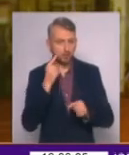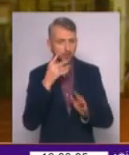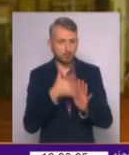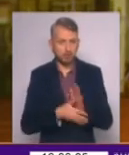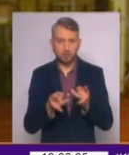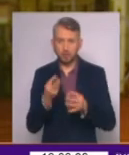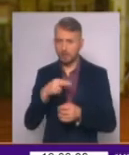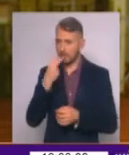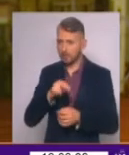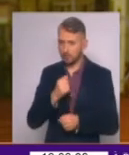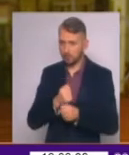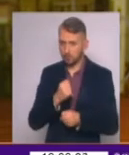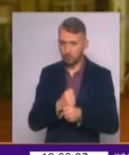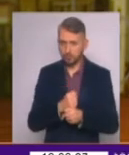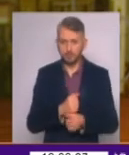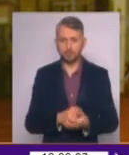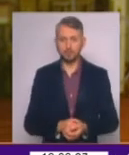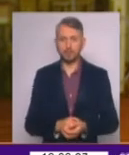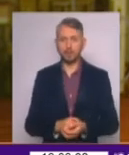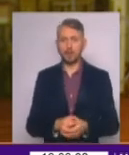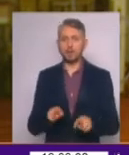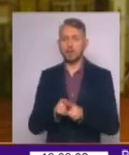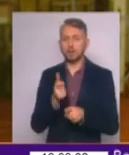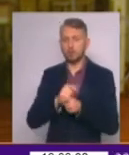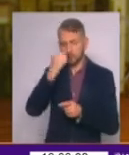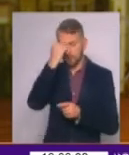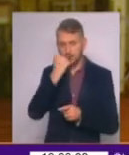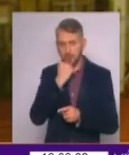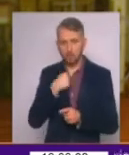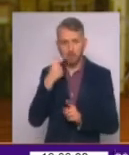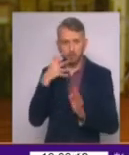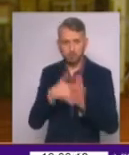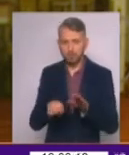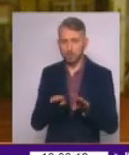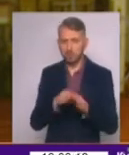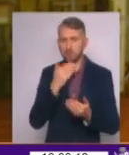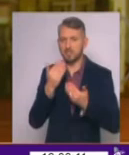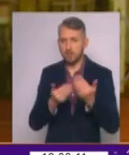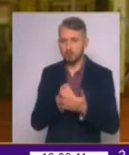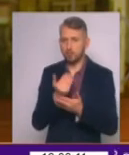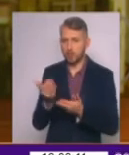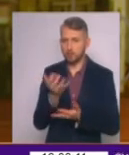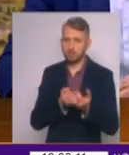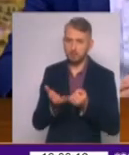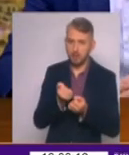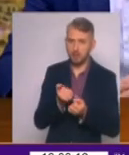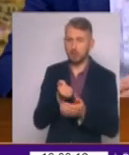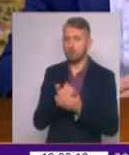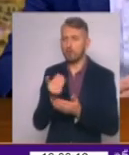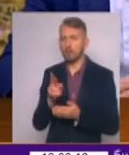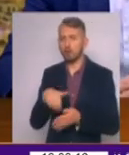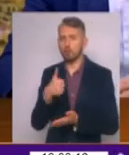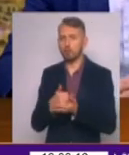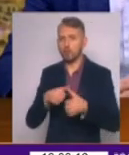для ефективності роботи. Так. Ну фактично. Так, дуже дякую. Я так розумію, що з подібними зверненнями до вашої приймальні або до вас як до голови комісії